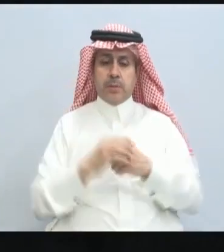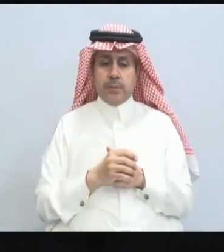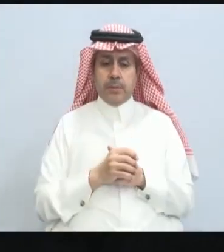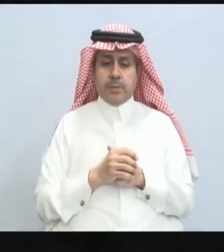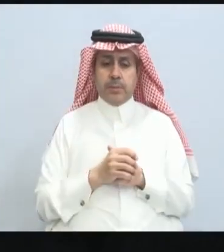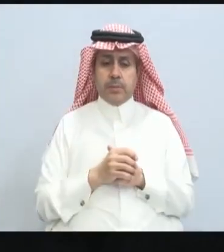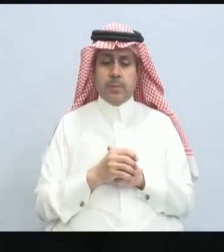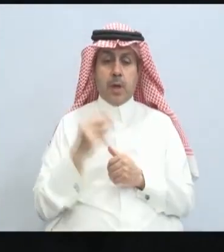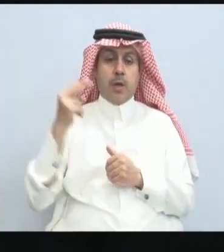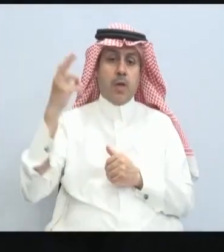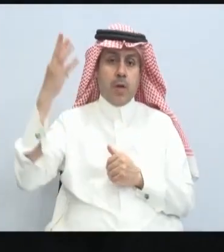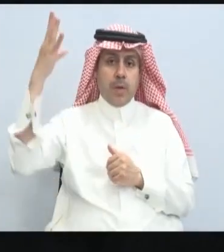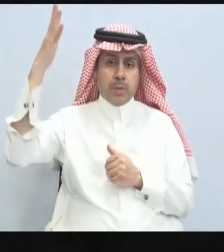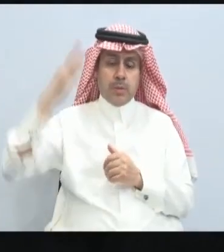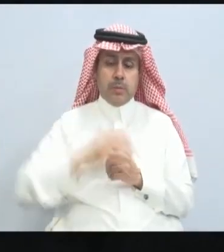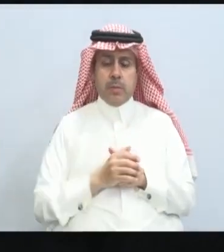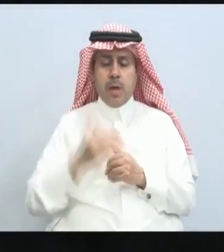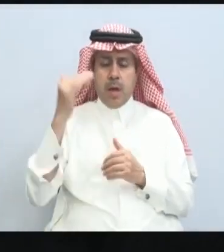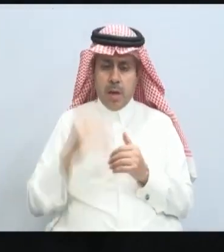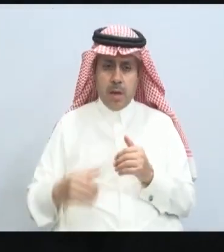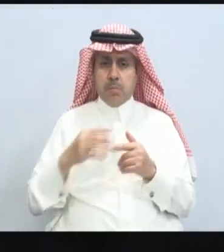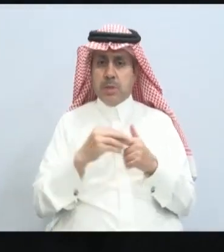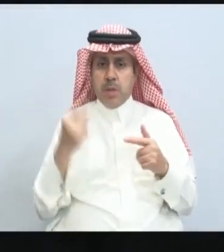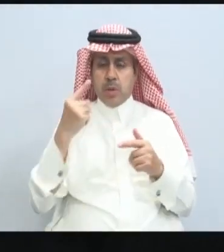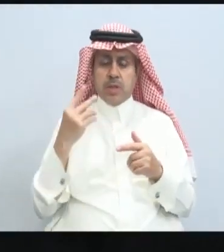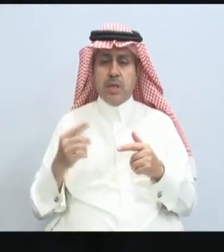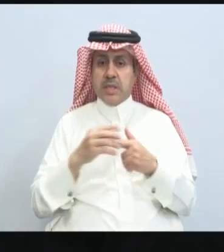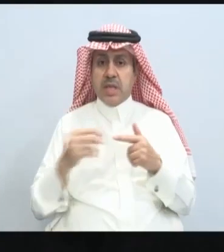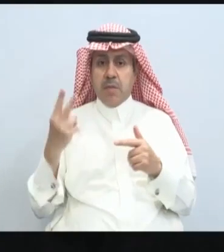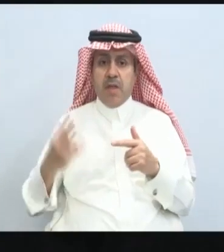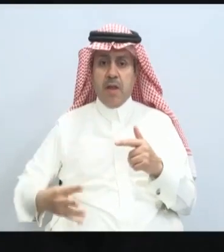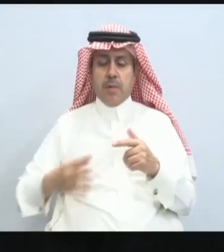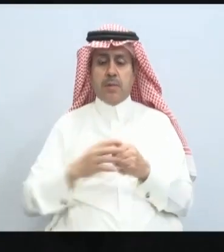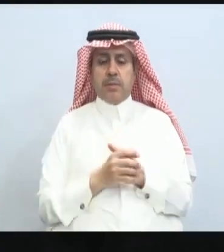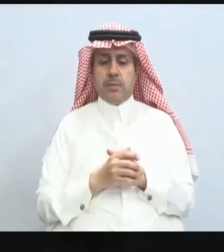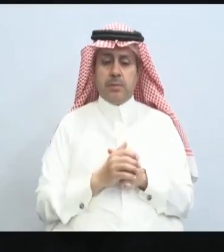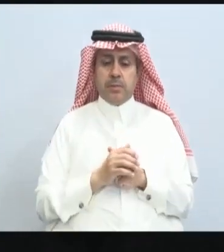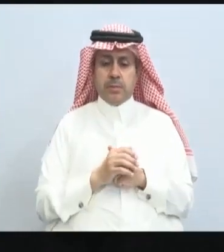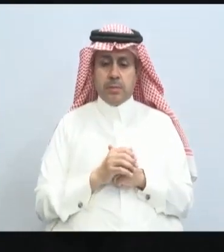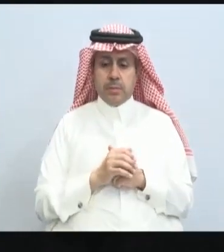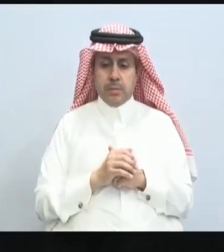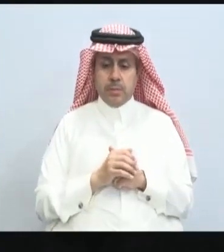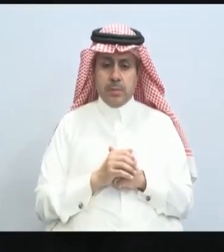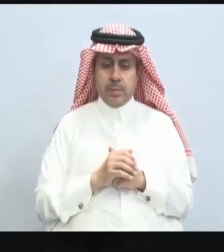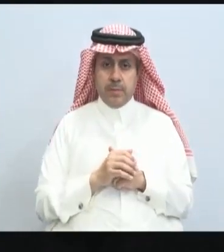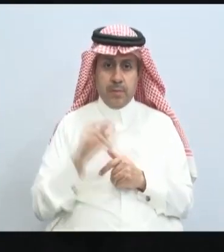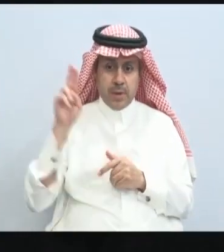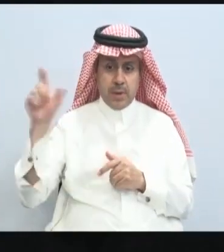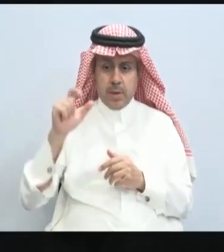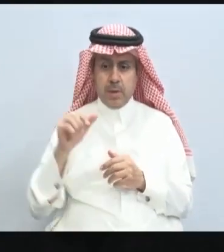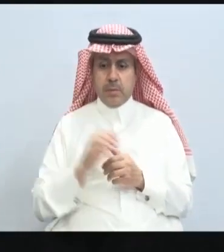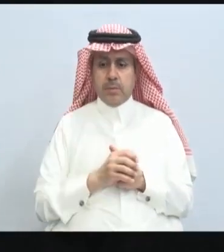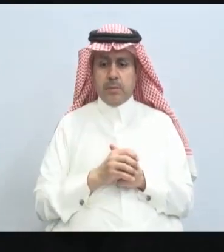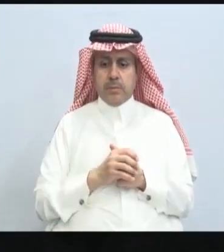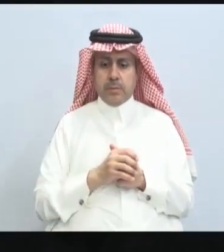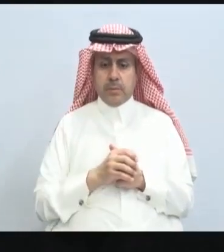منواحد صير اين 3 خ او اقل من سالب واحد سالب اين سالب زي كذا لكن التان وال كوتان عادي يصير اقل من واحد ولا يصير